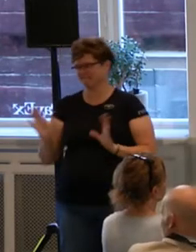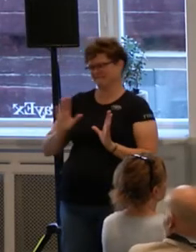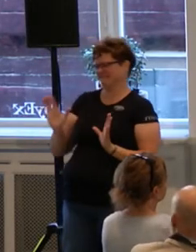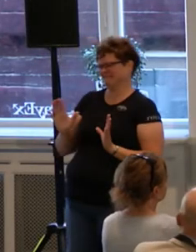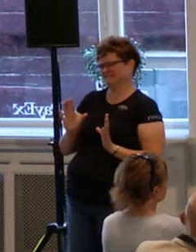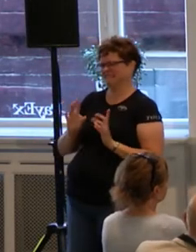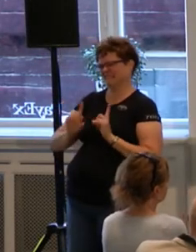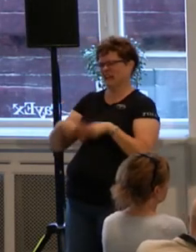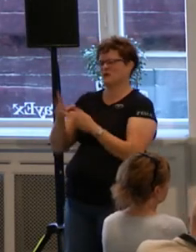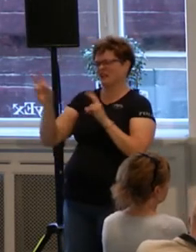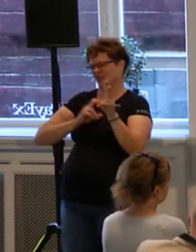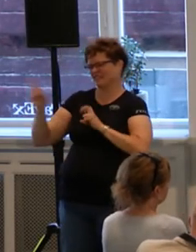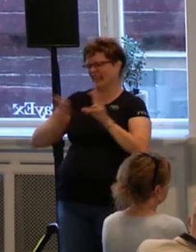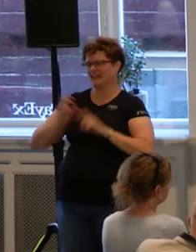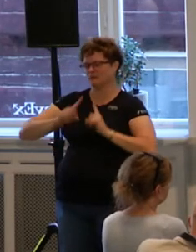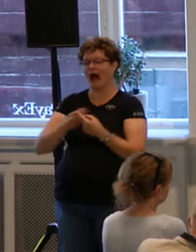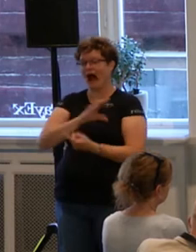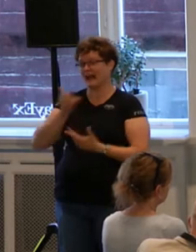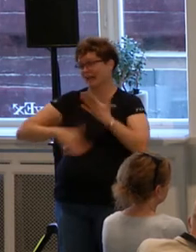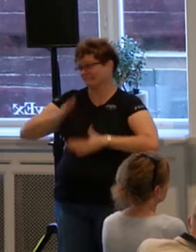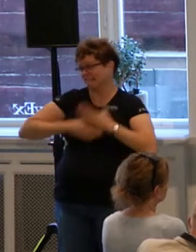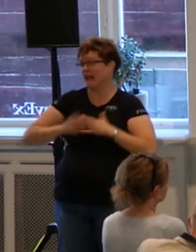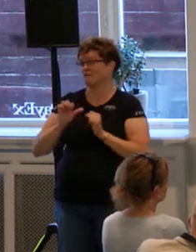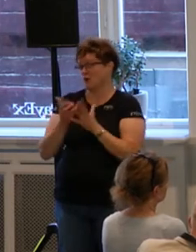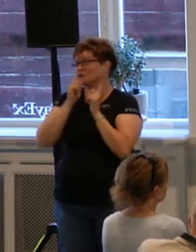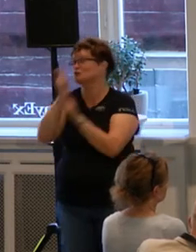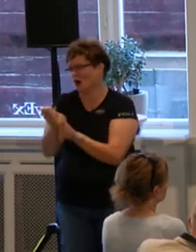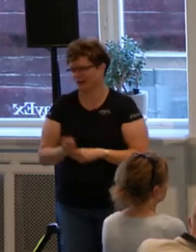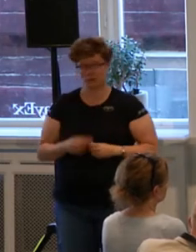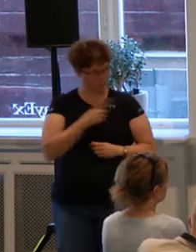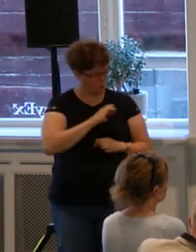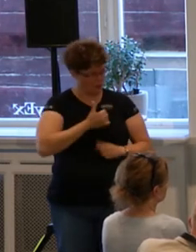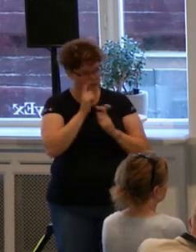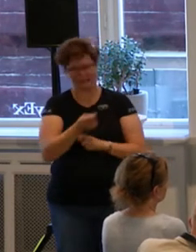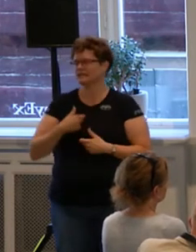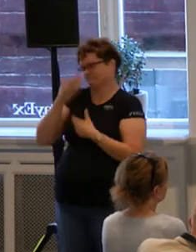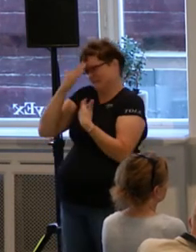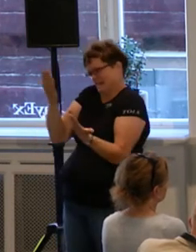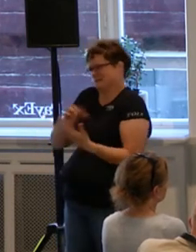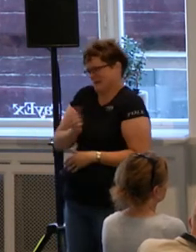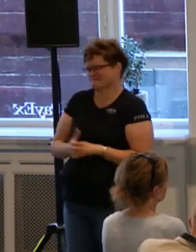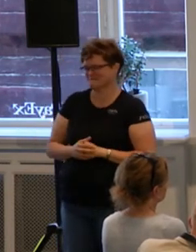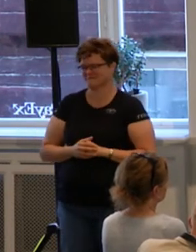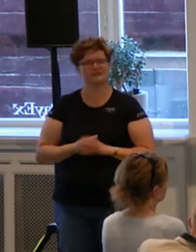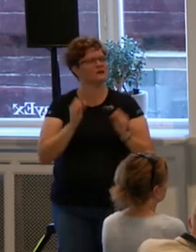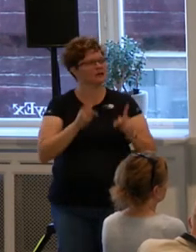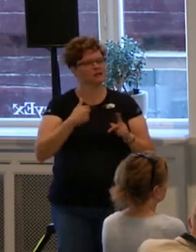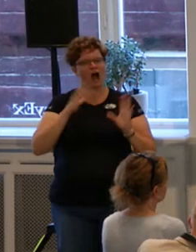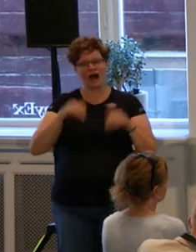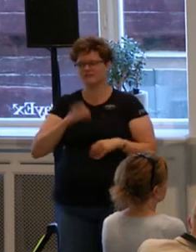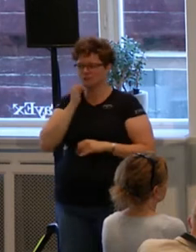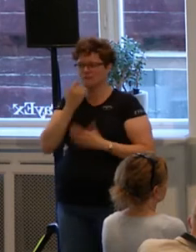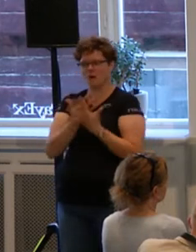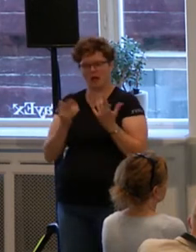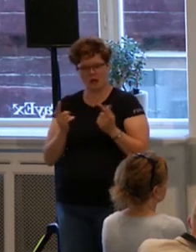är en traditionell rekryteringsprocess, så alla som är intresserade får söka då. Kommer du söka? Det vet jag inte. Du, jag har varit i Sundbyberg många gånger.